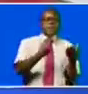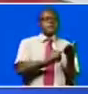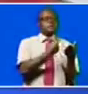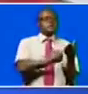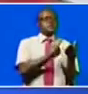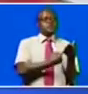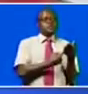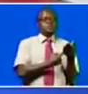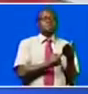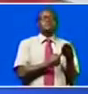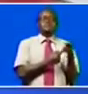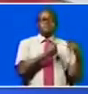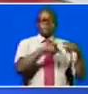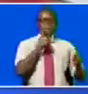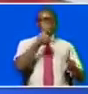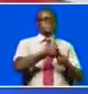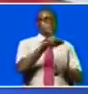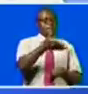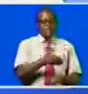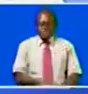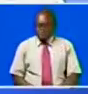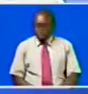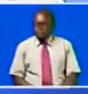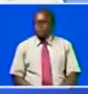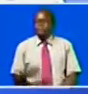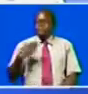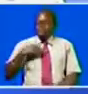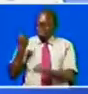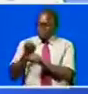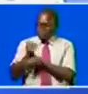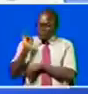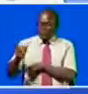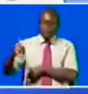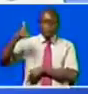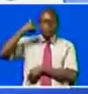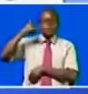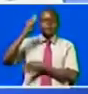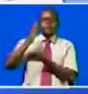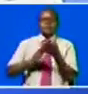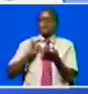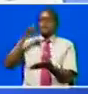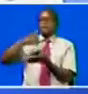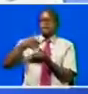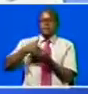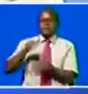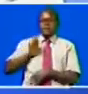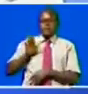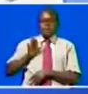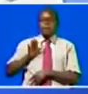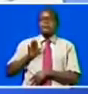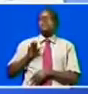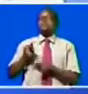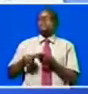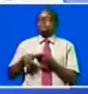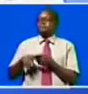wa maradhi ya moyo. Haya. Unajua watu wale wanafanya mambo kama hayo kwa simu. Kuna wengi wameweka hata mama mboga, ameweka mechanic wa